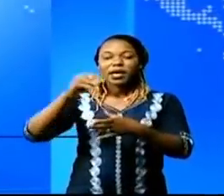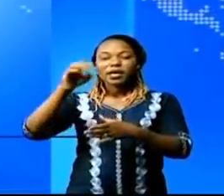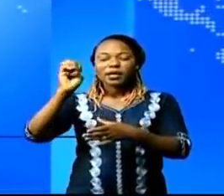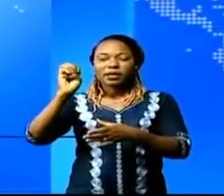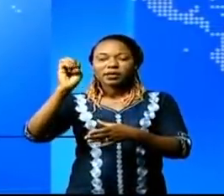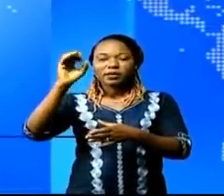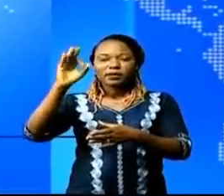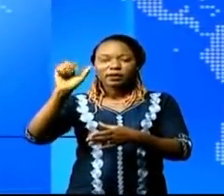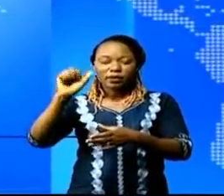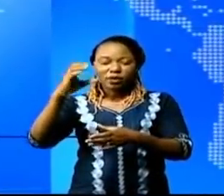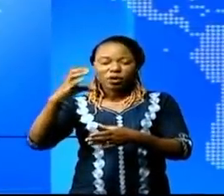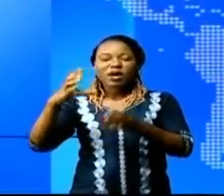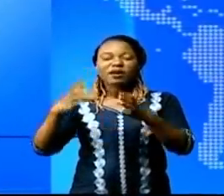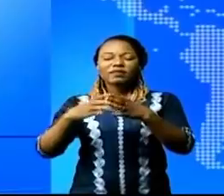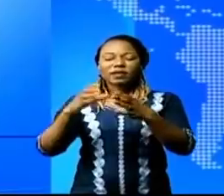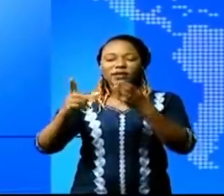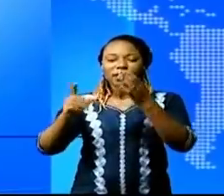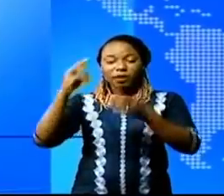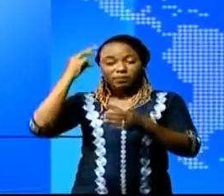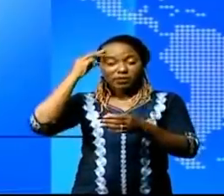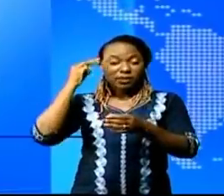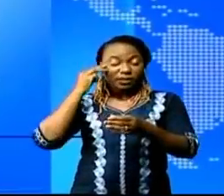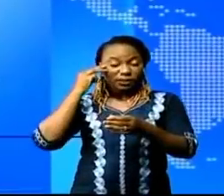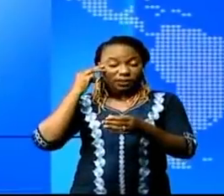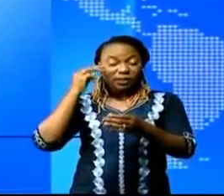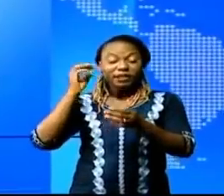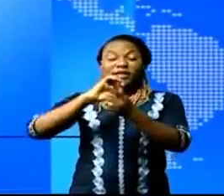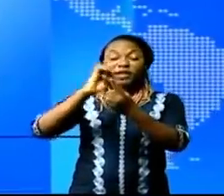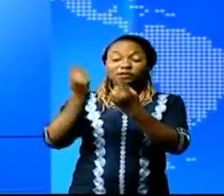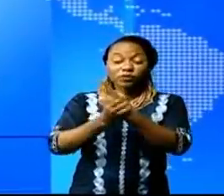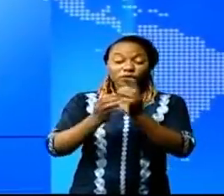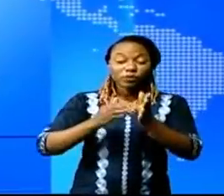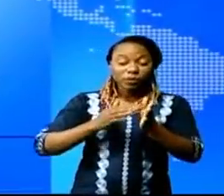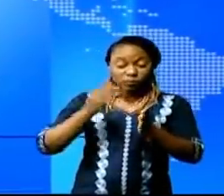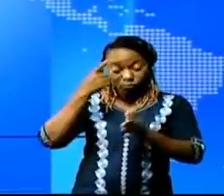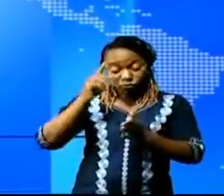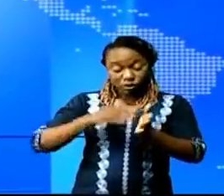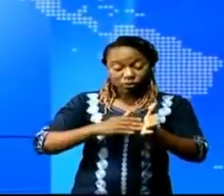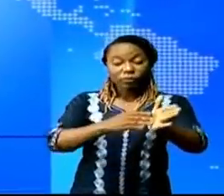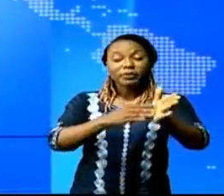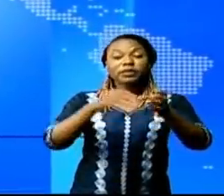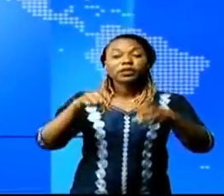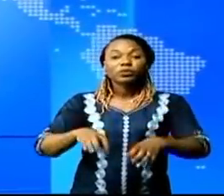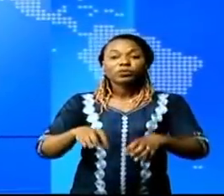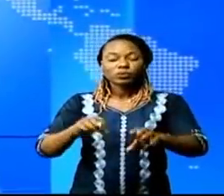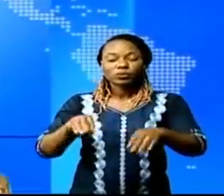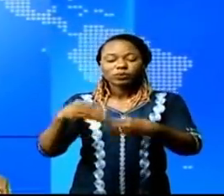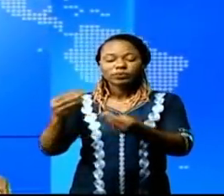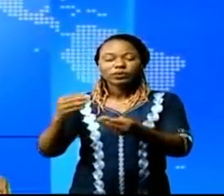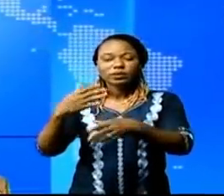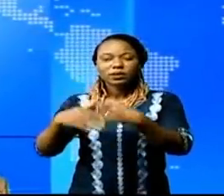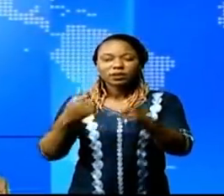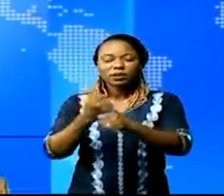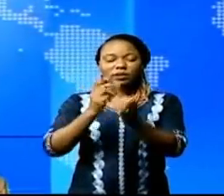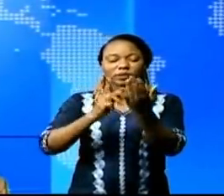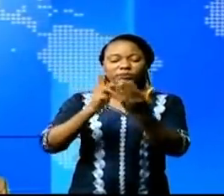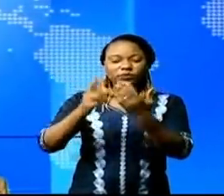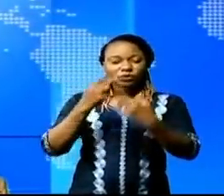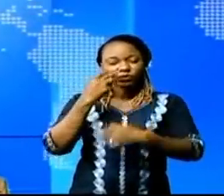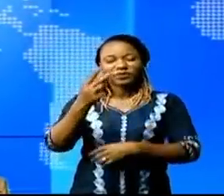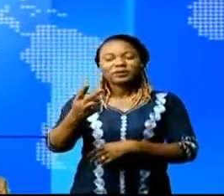la vice-premier ministre, ministre de l'Environnement, pour accompagner la RDC dans la mise en œuvre de projets. Chimène